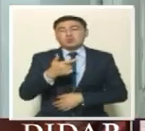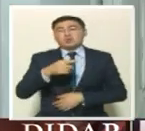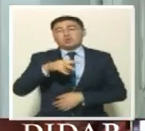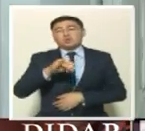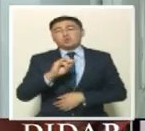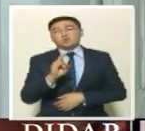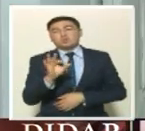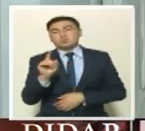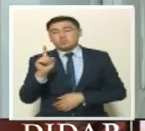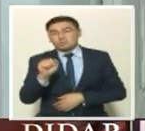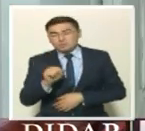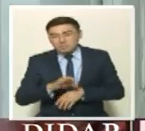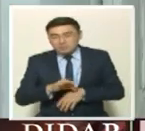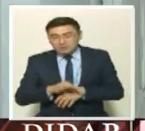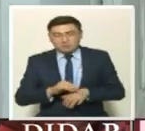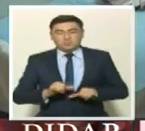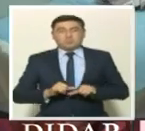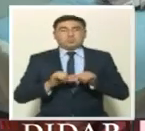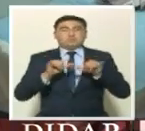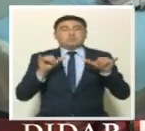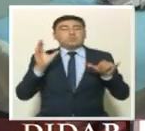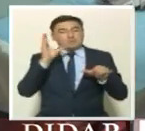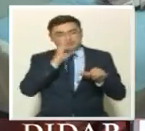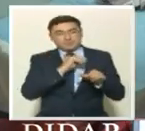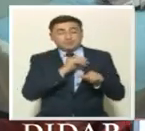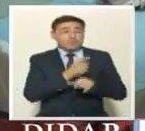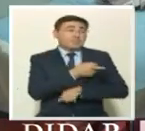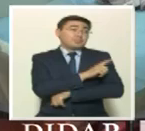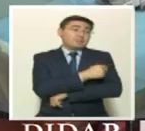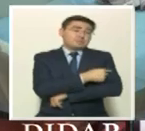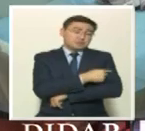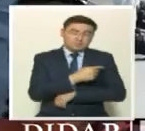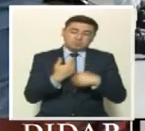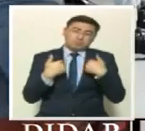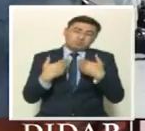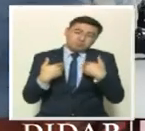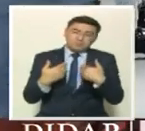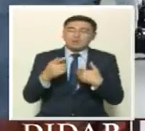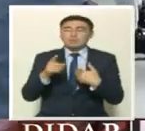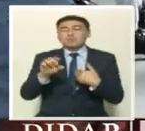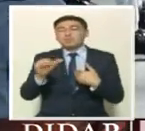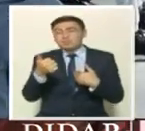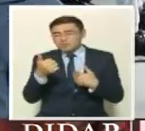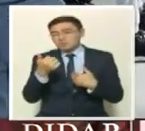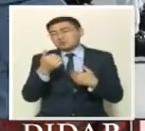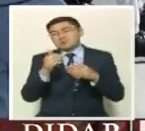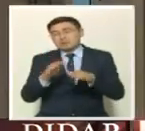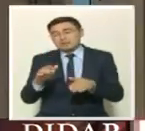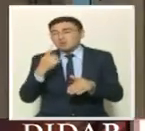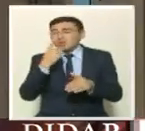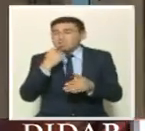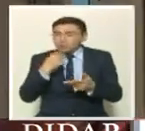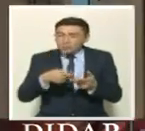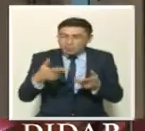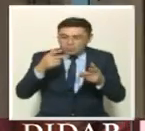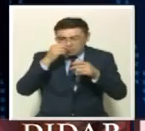Өңірде семіздікті емдеуге толық мүмкіндік бар. Аққалаттылардан тегін кеңес алып, қан талдауын жасатуға болады. Дәрігерлер тиісті медициналық